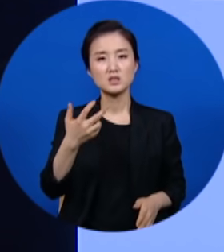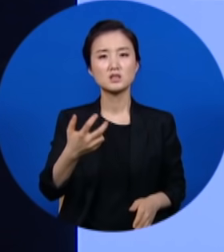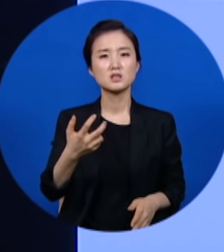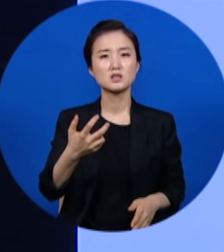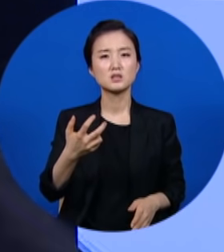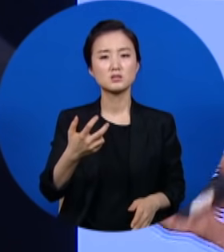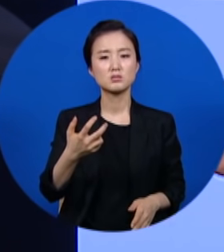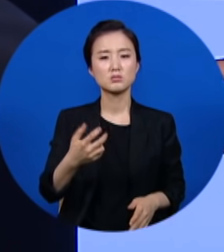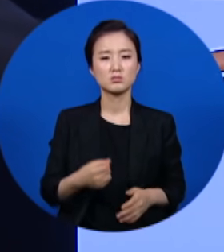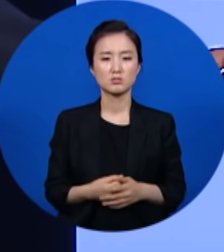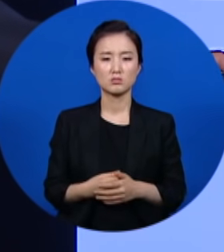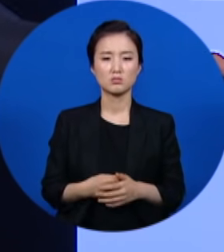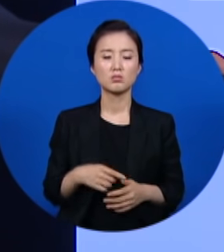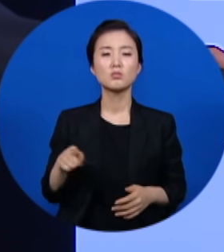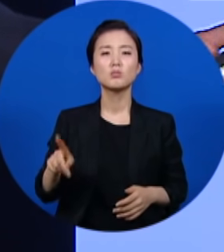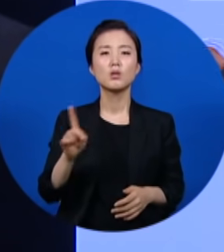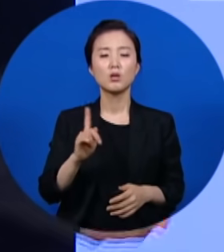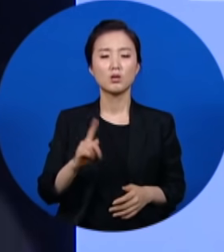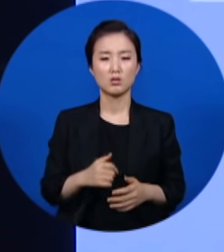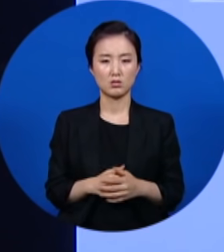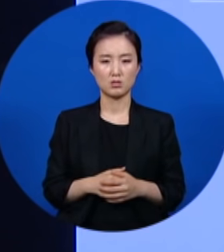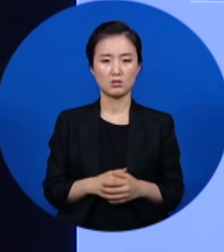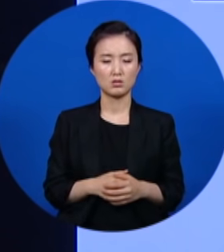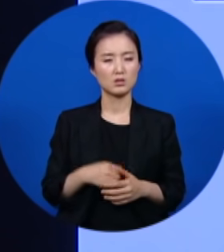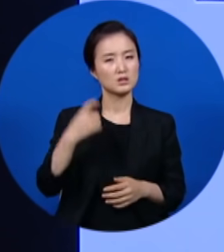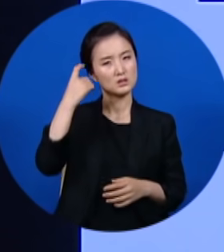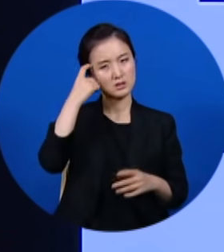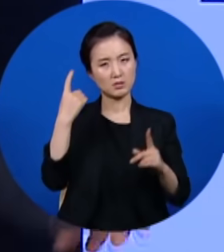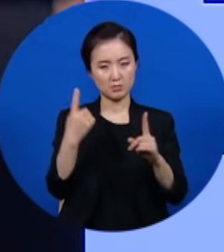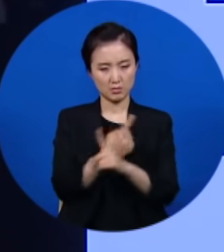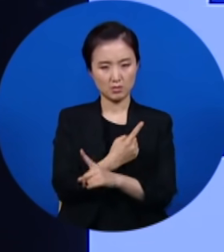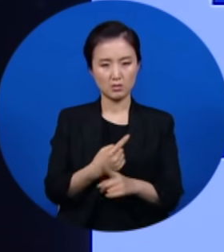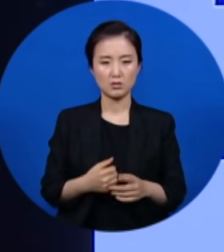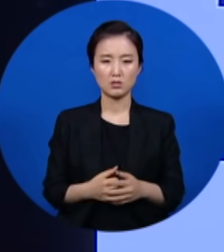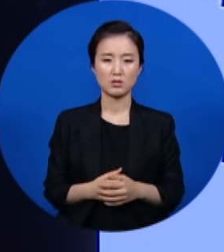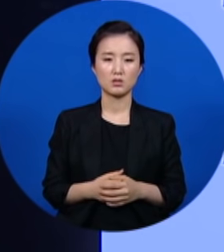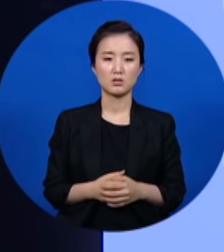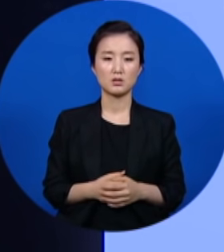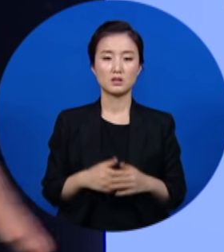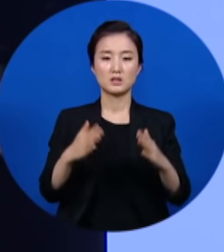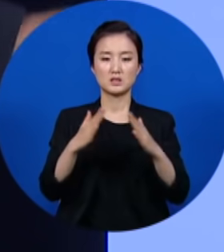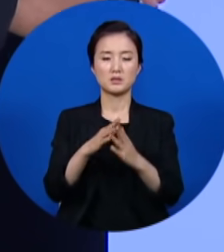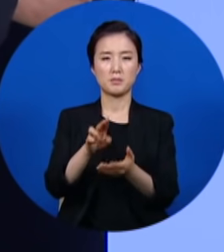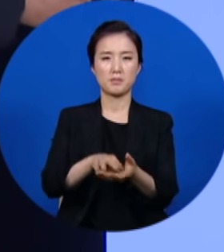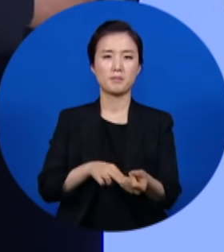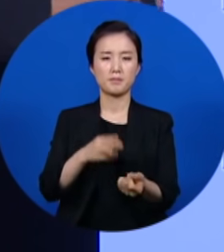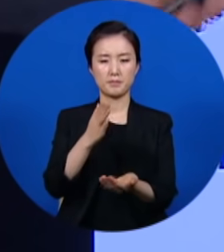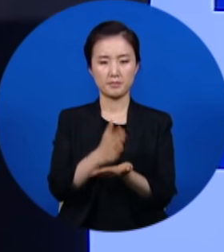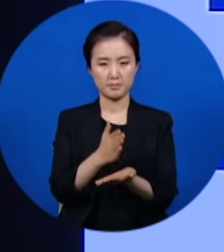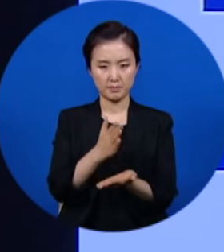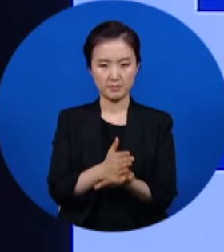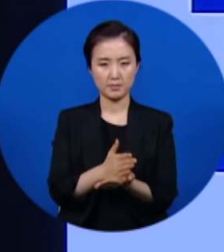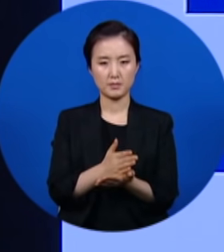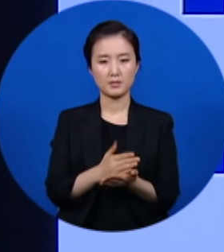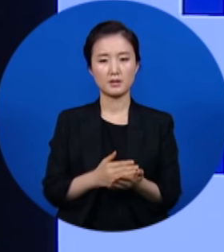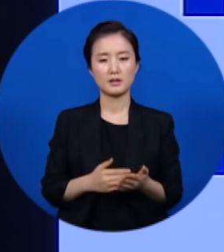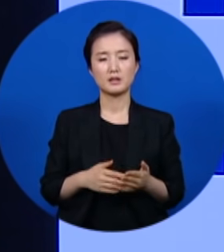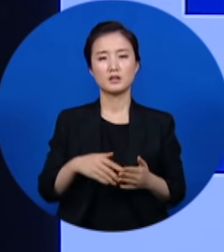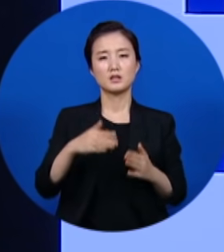거든요 뭐 하겠어요 생각을 바꿔야 되요 그리고 집을 팔지 말고 주택 역으로 가해서